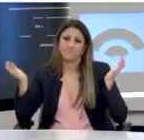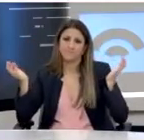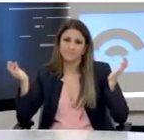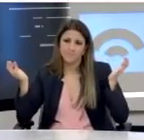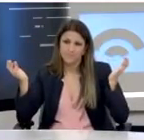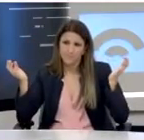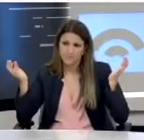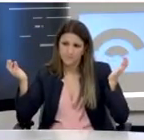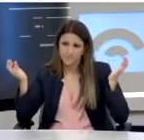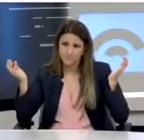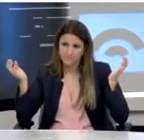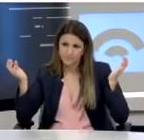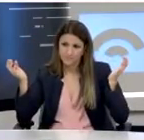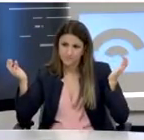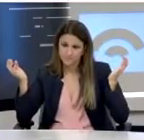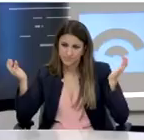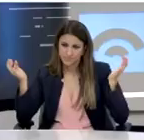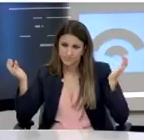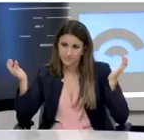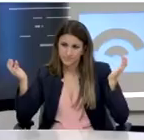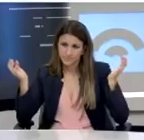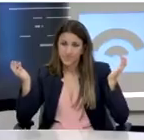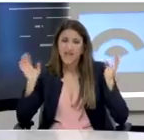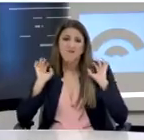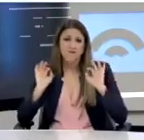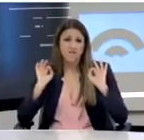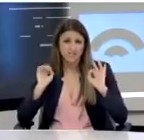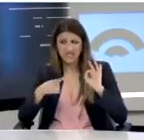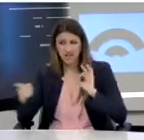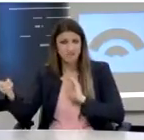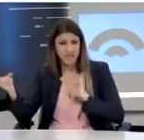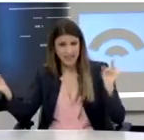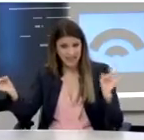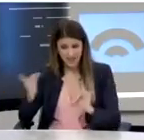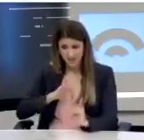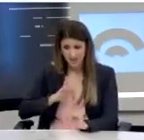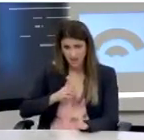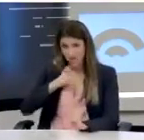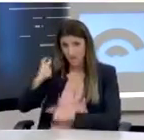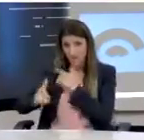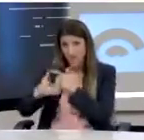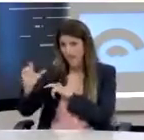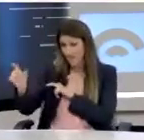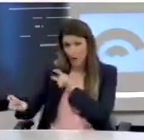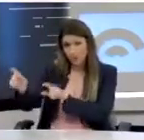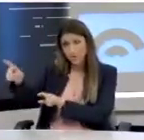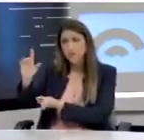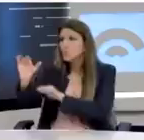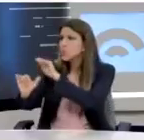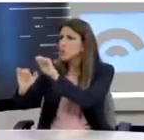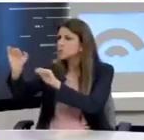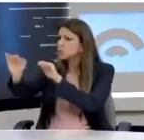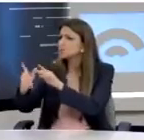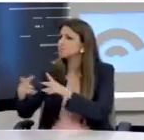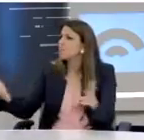Ούτε για τα ροδάκινα βεβαίως. Ούτε βεβαίως θα σας λέγαν, κύριε Μητσοτάκη, όλοι αυτοί